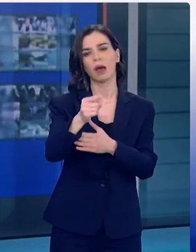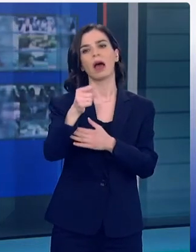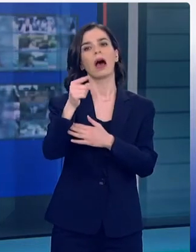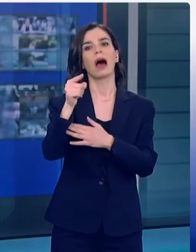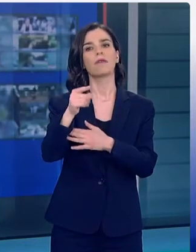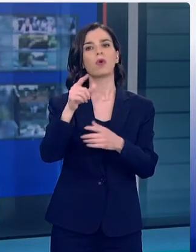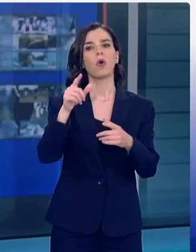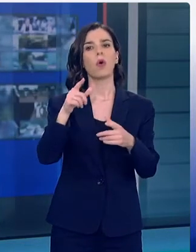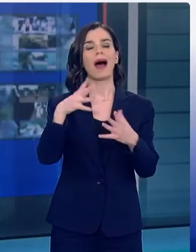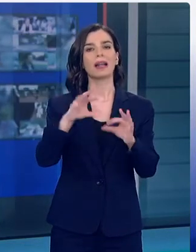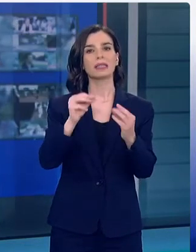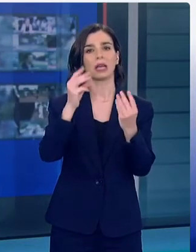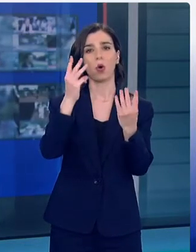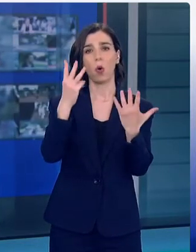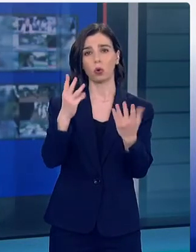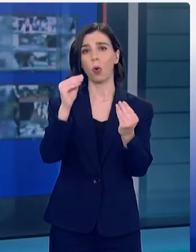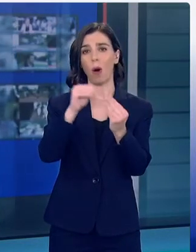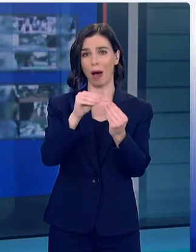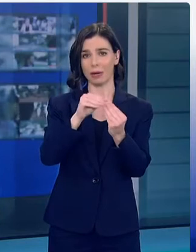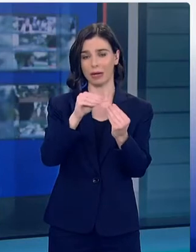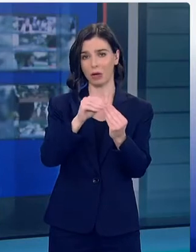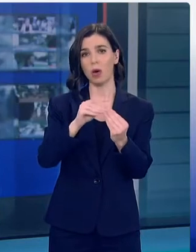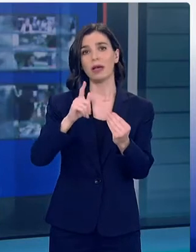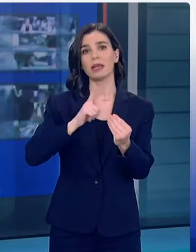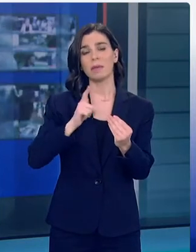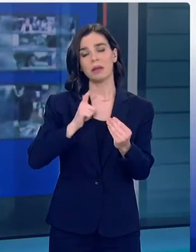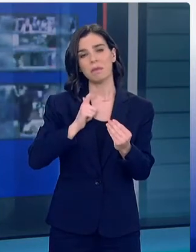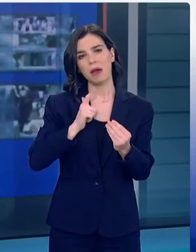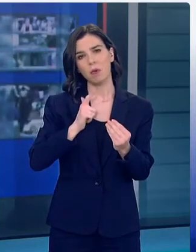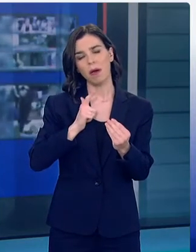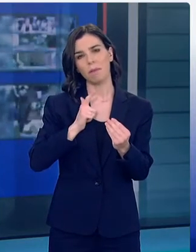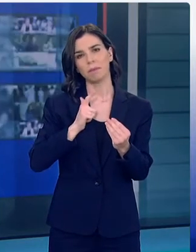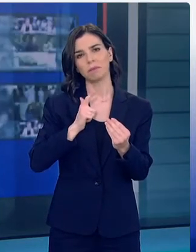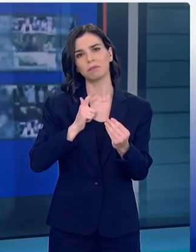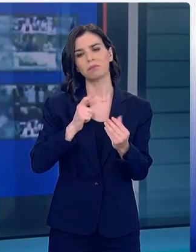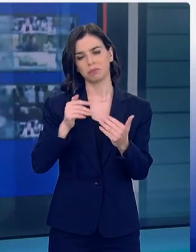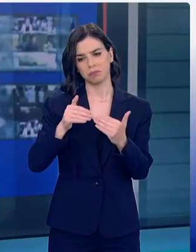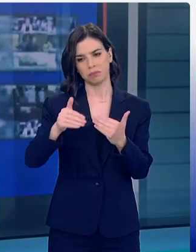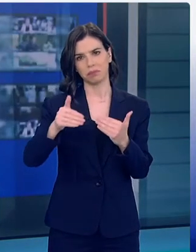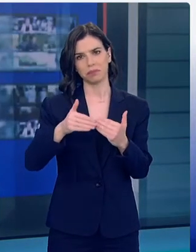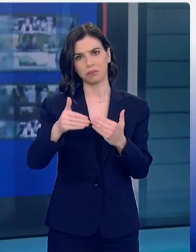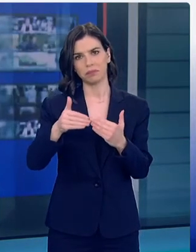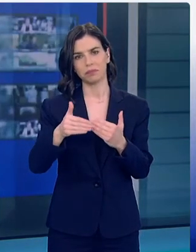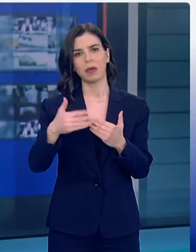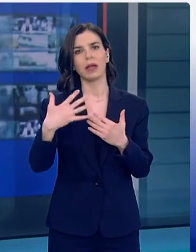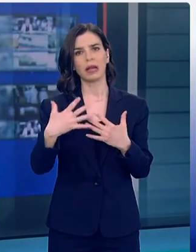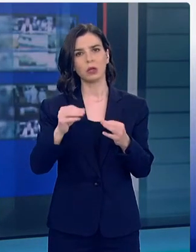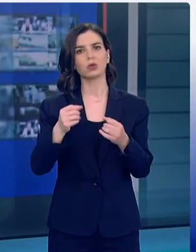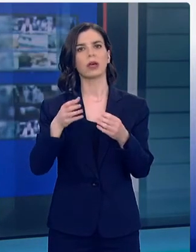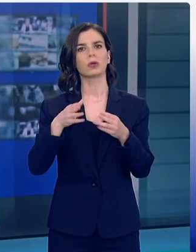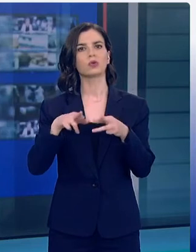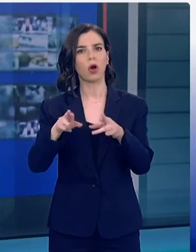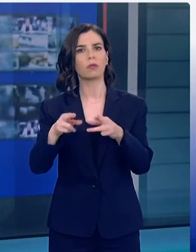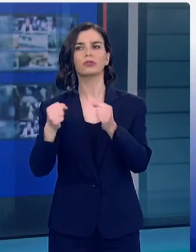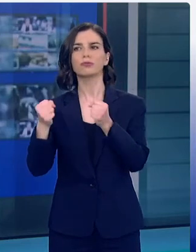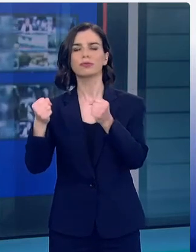οποίου ξεκίνησε στις 8 Απριλίου και αναμένουμε τις πρώτες μονάδες μετά από λίγες ημέρες να βρίσκονται στους δρόμους προκειμένου